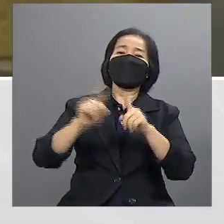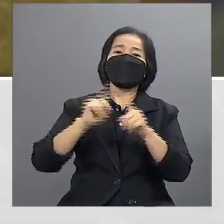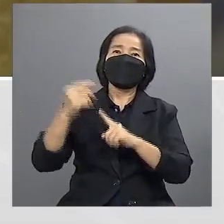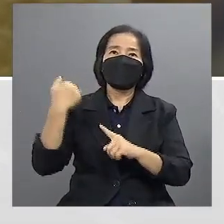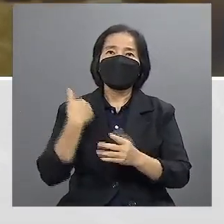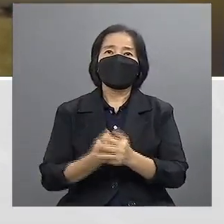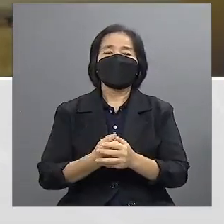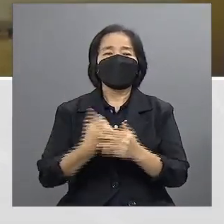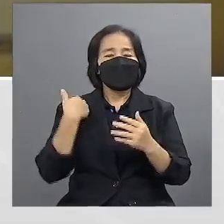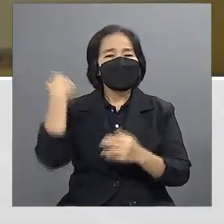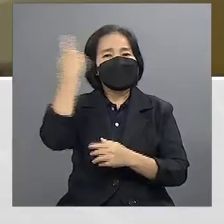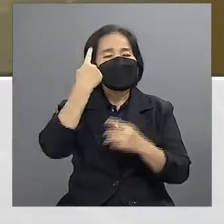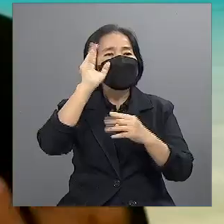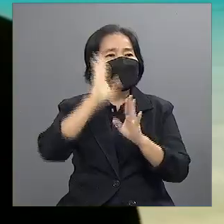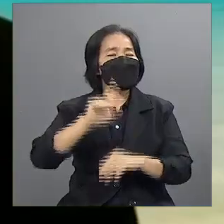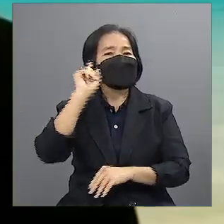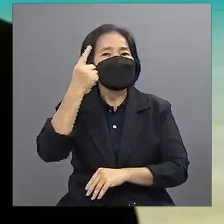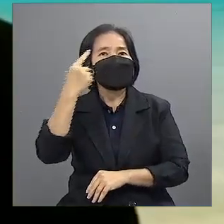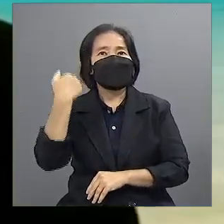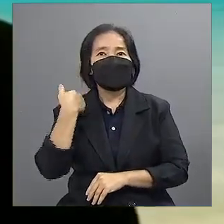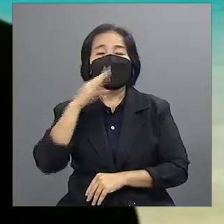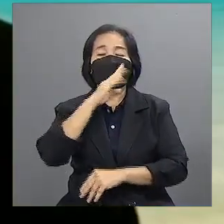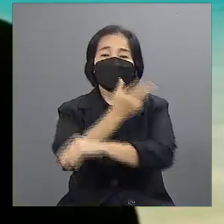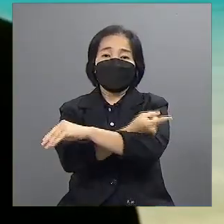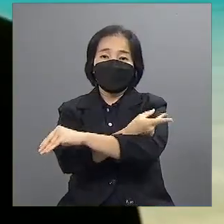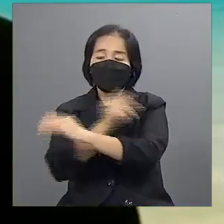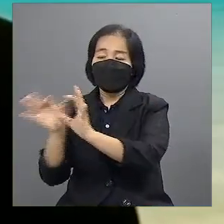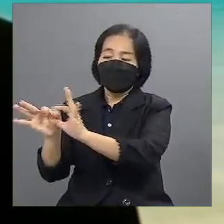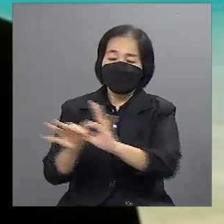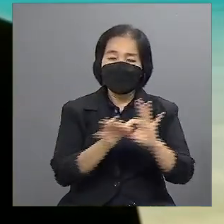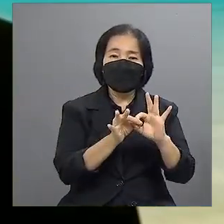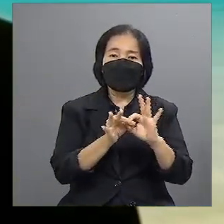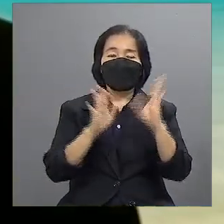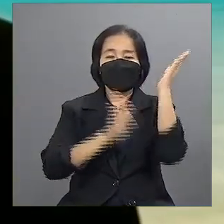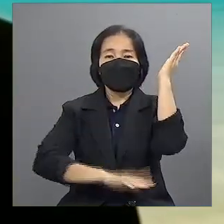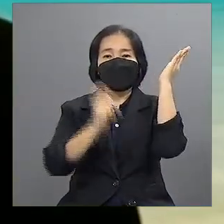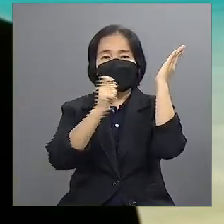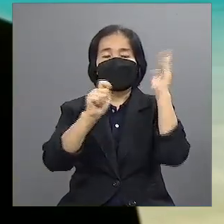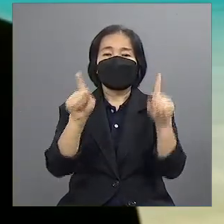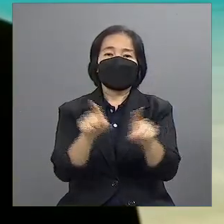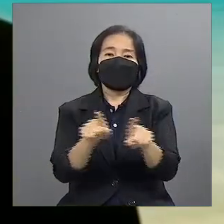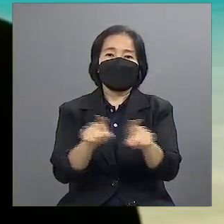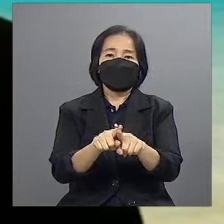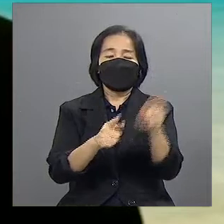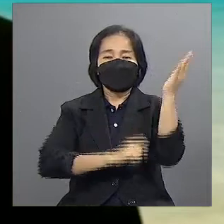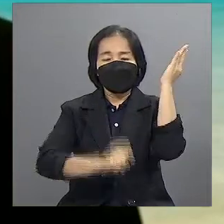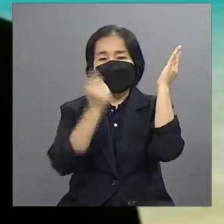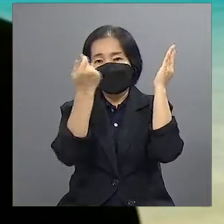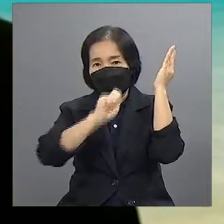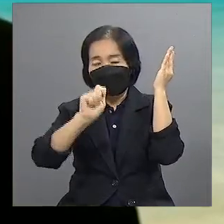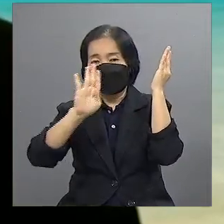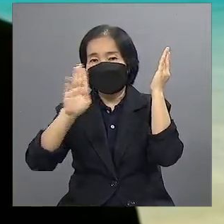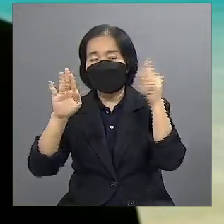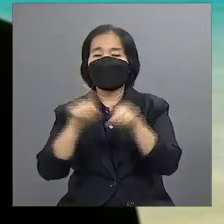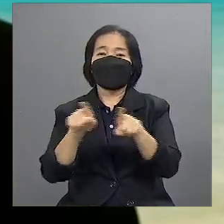çıktการเปิดให้น้เที่วท Domestic ตลาดคนไทยเองผมเชอว่า ใหม